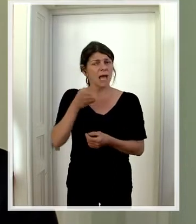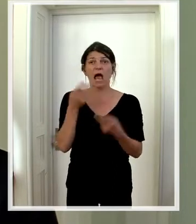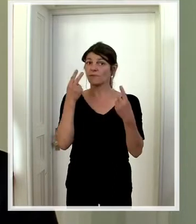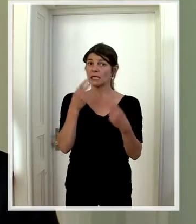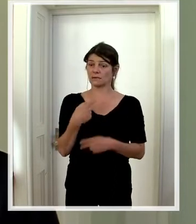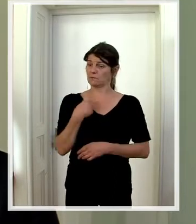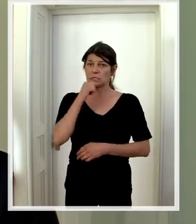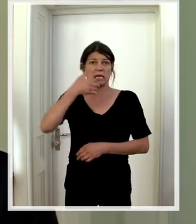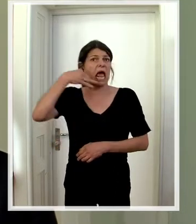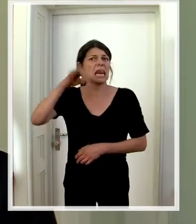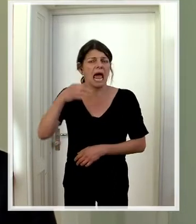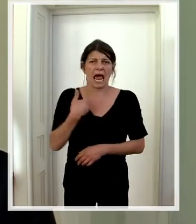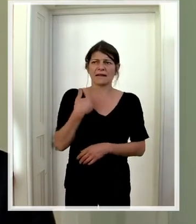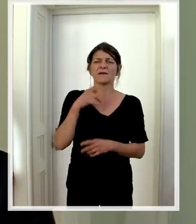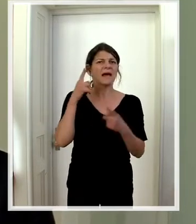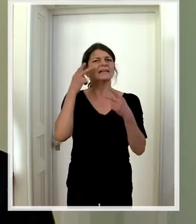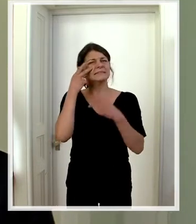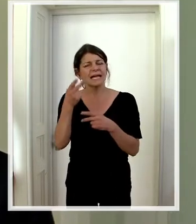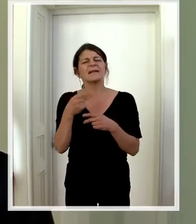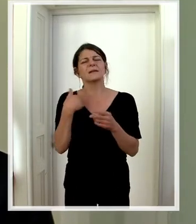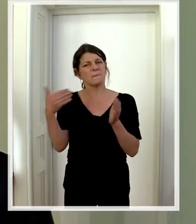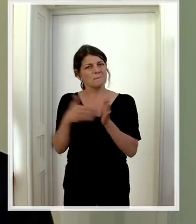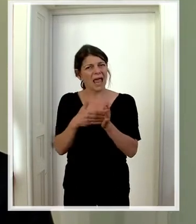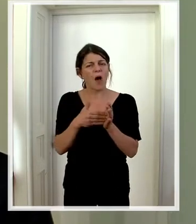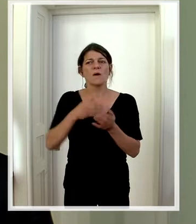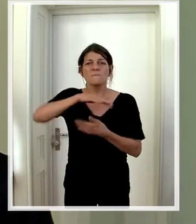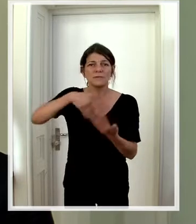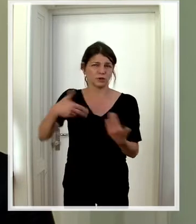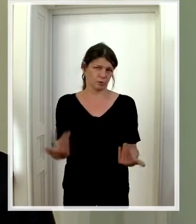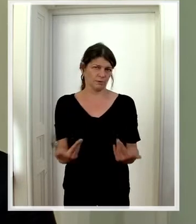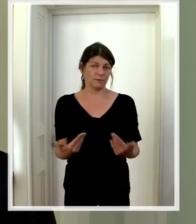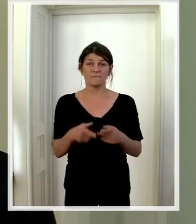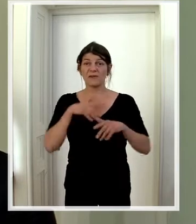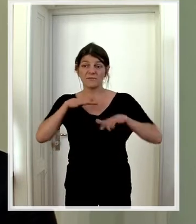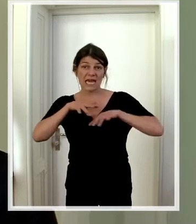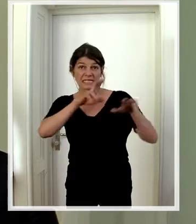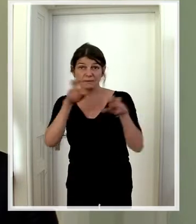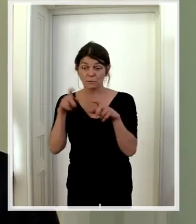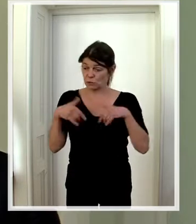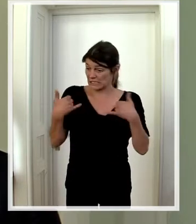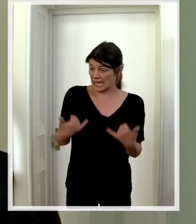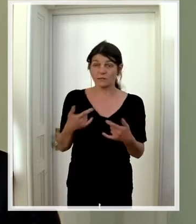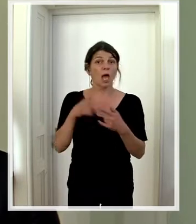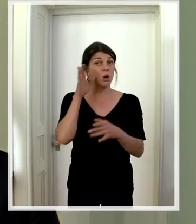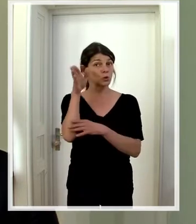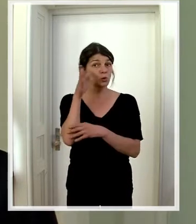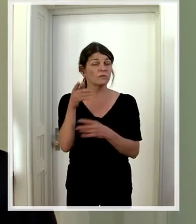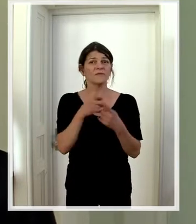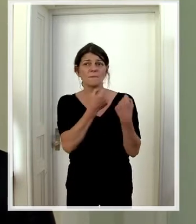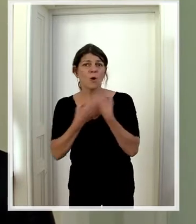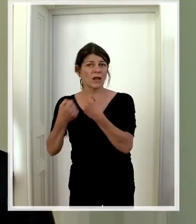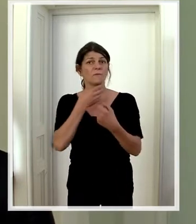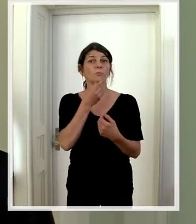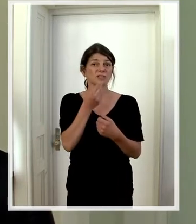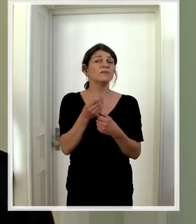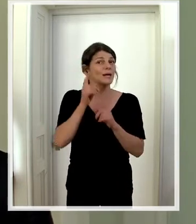allein erkennt und dass nur ein Mix dazu führt, dass man Verkehrsthematiken jetzt, aber auch in Zukunft die Mobilitätsbedürfnisse